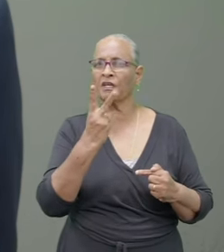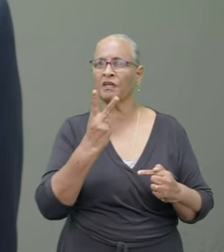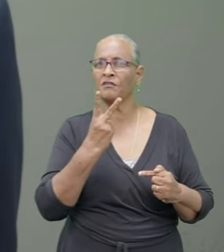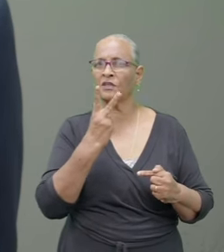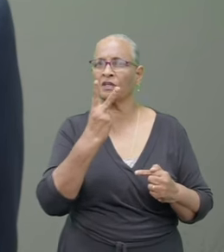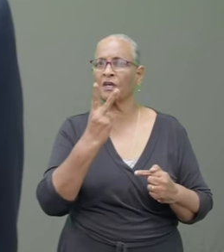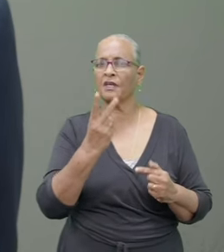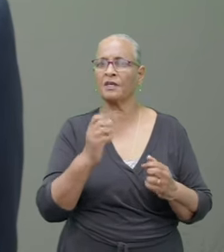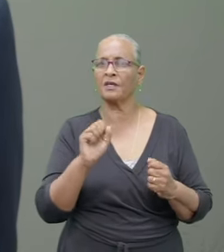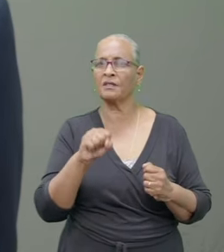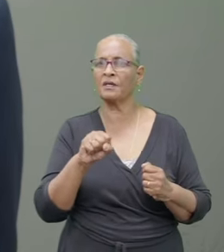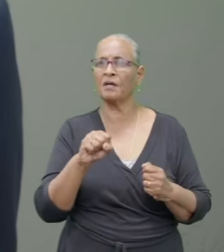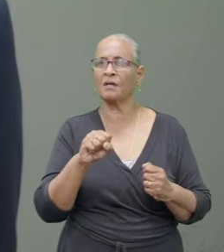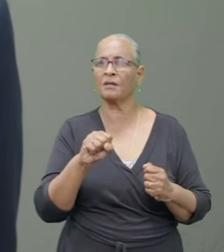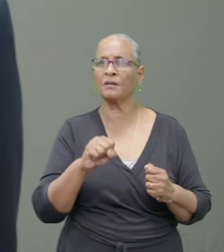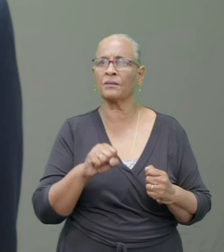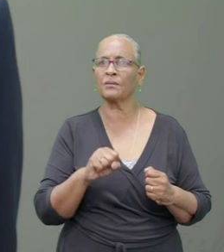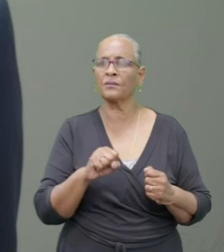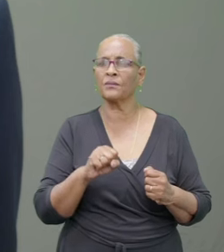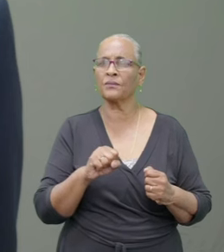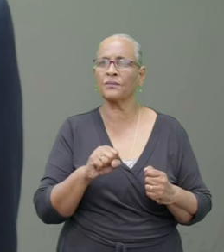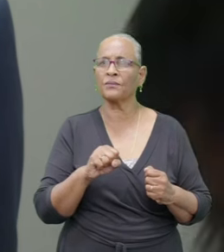ja.